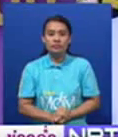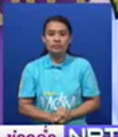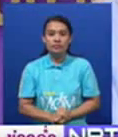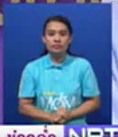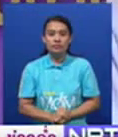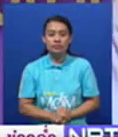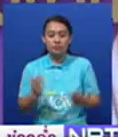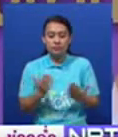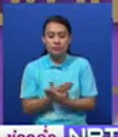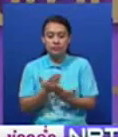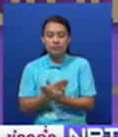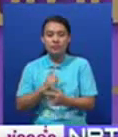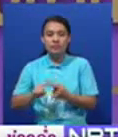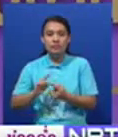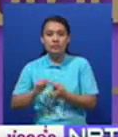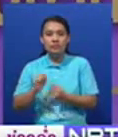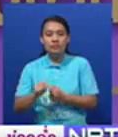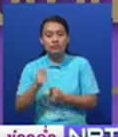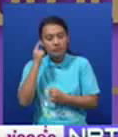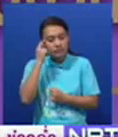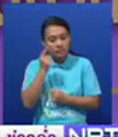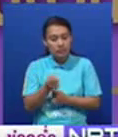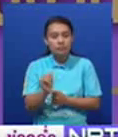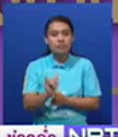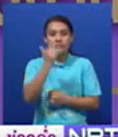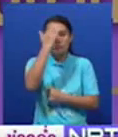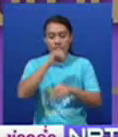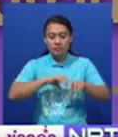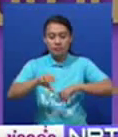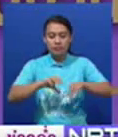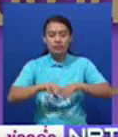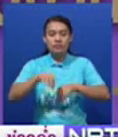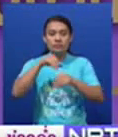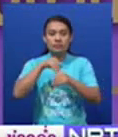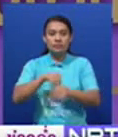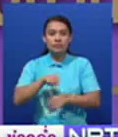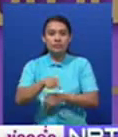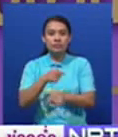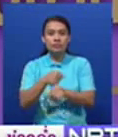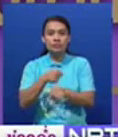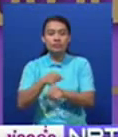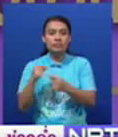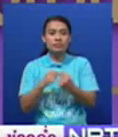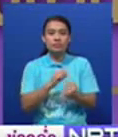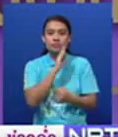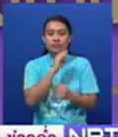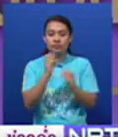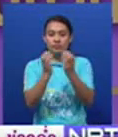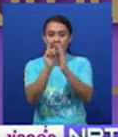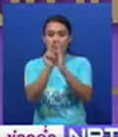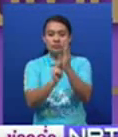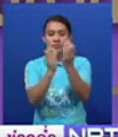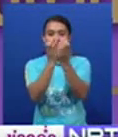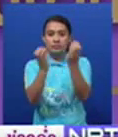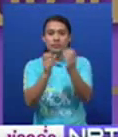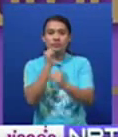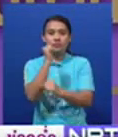เปลี่ยนแปลงจากกำหนดเดิมเพื่ออยู่บริหารประเทศต่อเพราะว่าหากมีรัฐธรรมนูญที่ดีประชาชนยอม